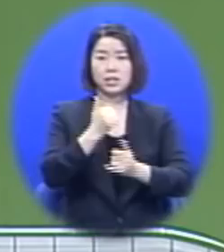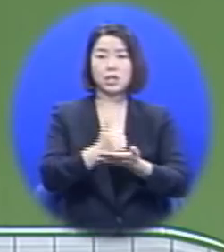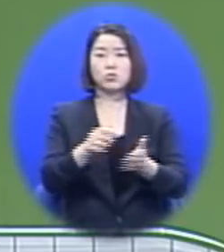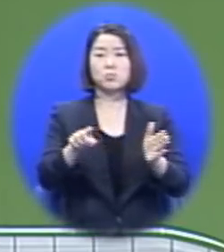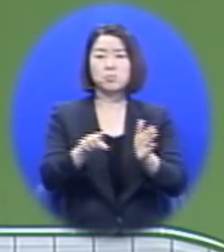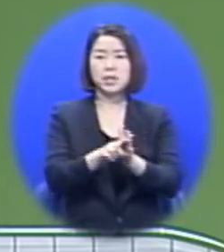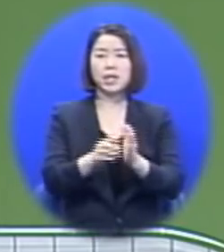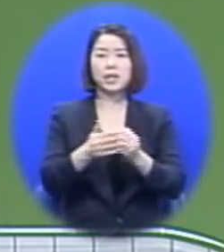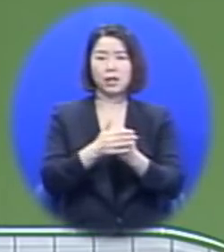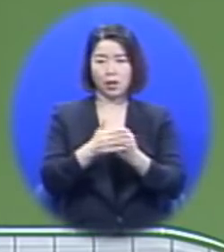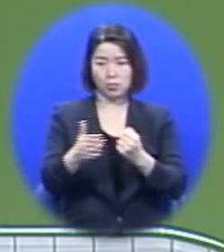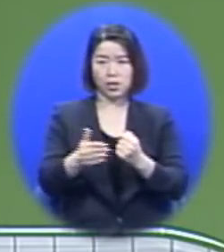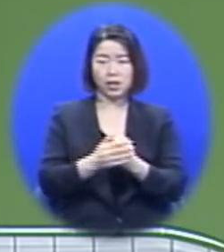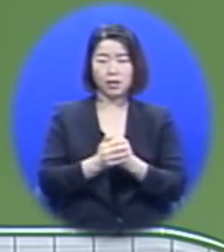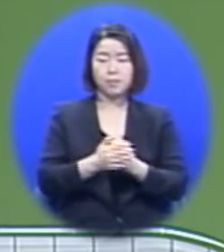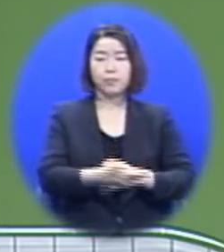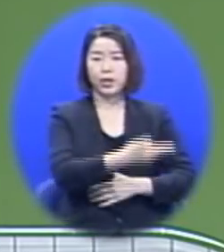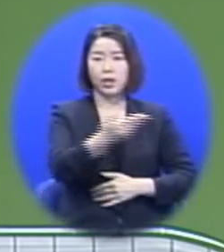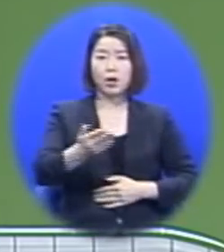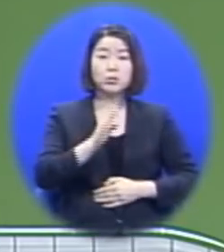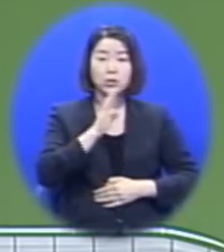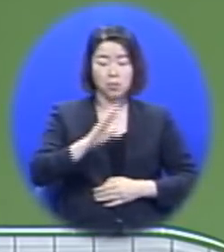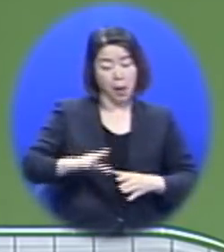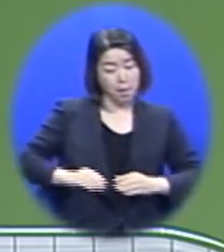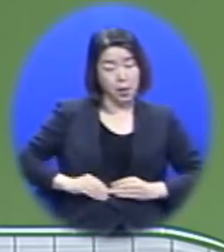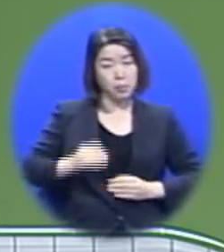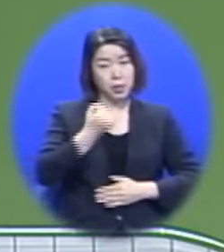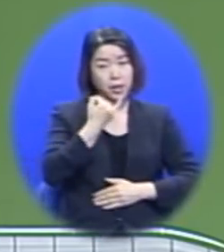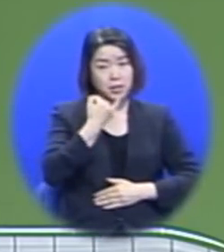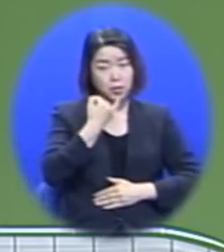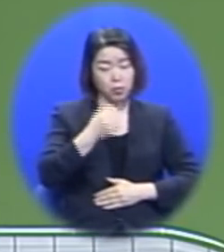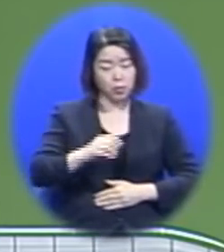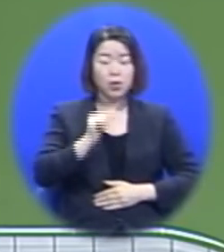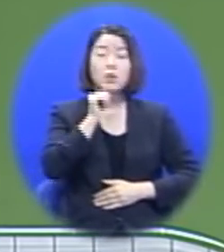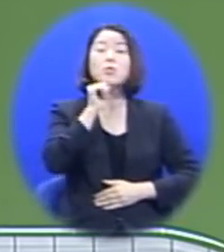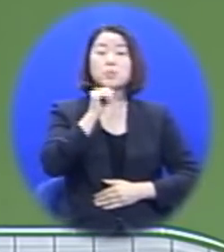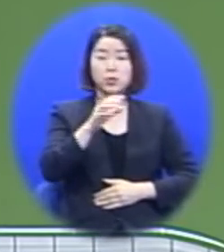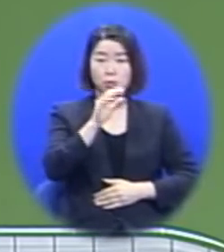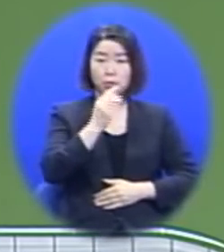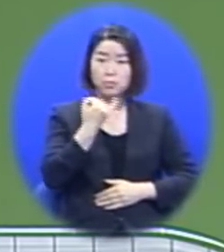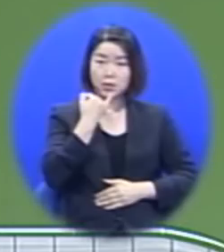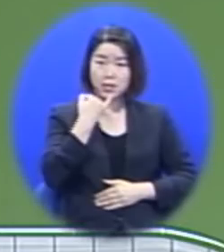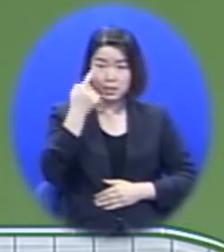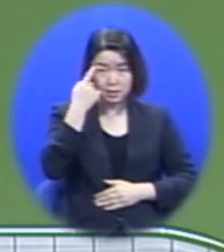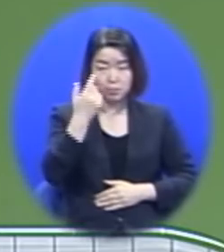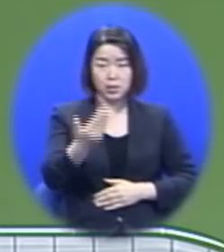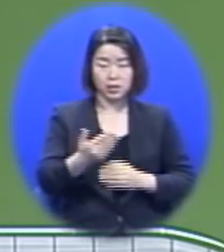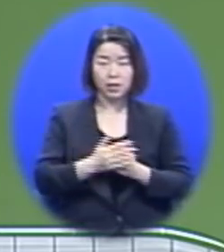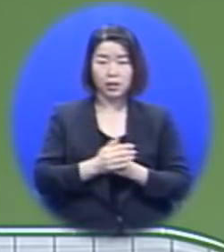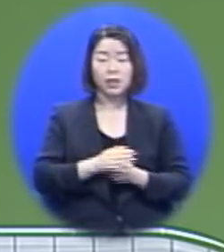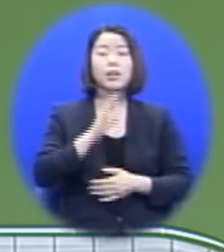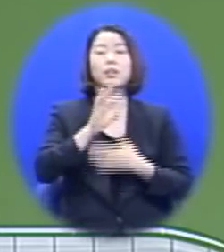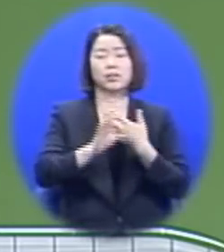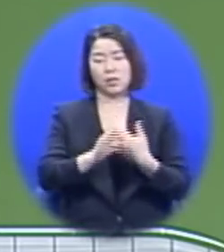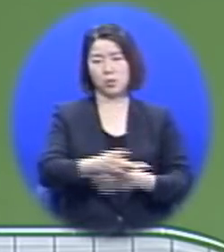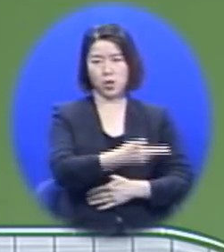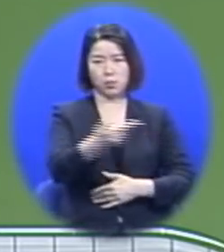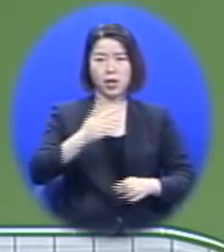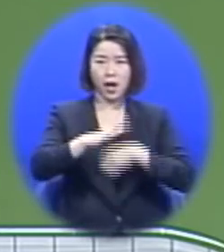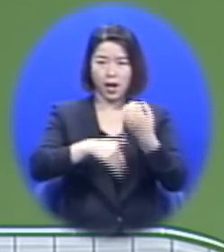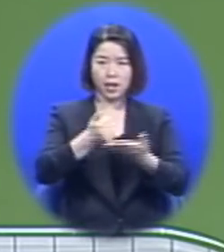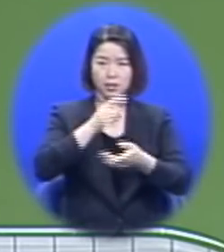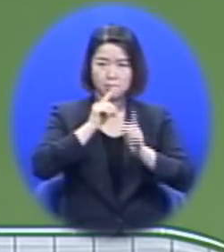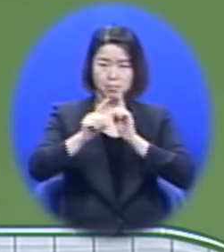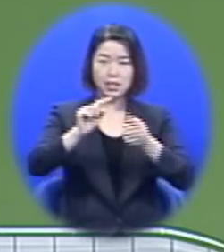때문에 여러분은 정말 배가 고파도 좋고 궁핍해도 좋습니까? 그렇다면 여러분들은 하나님의